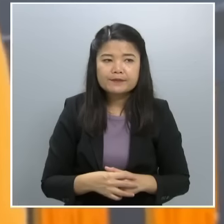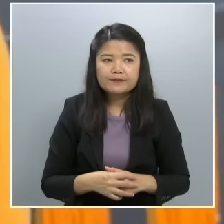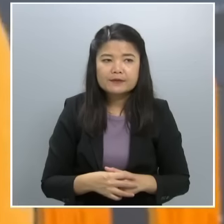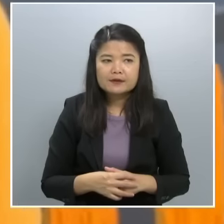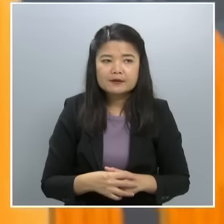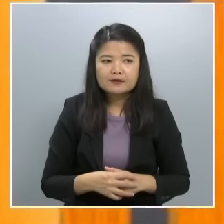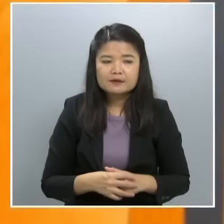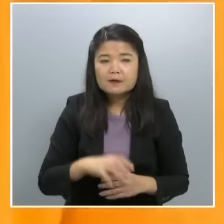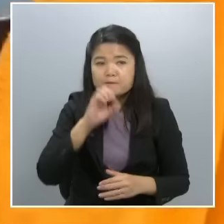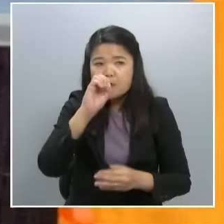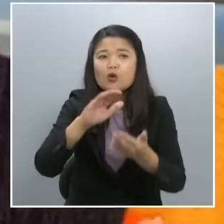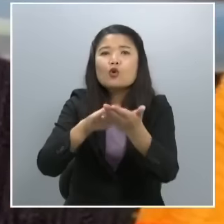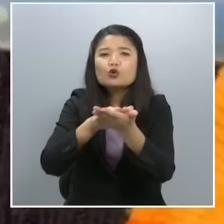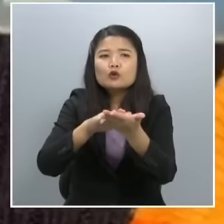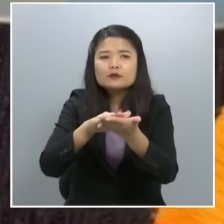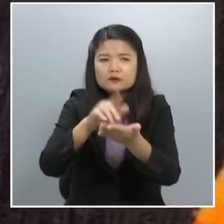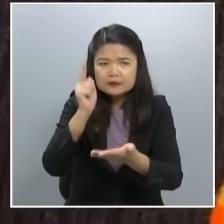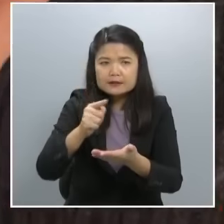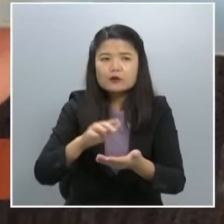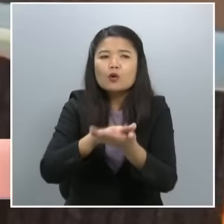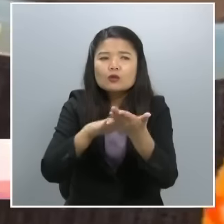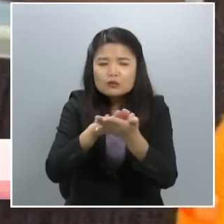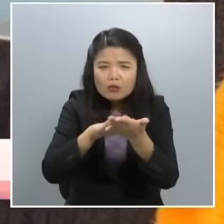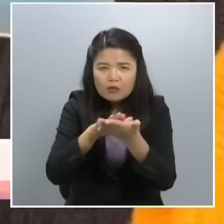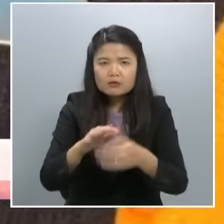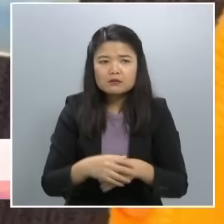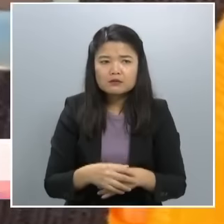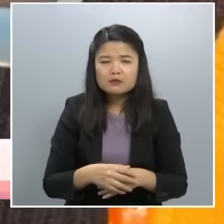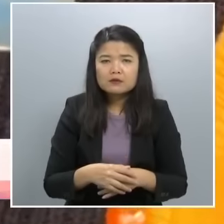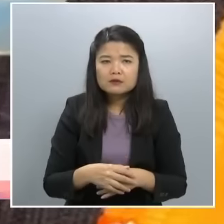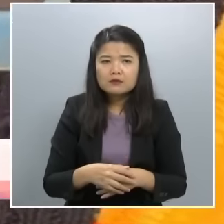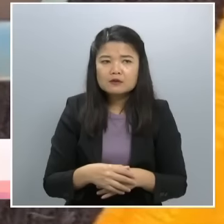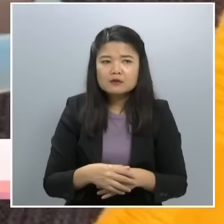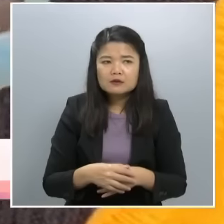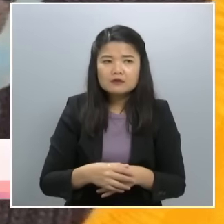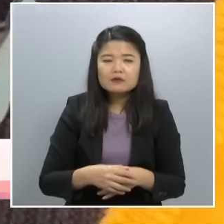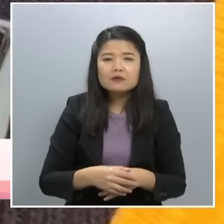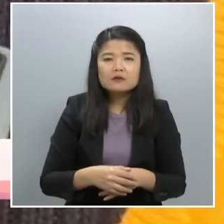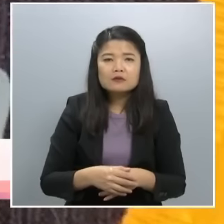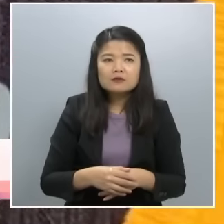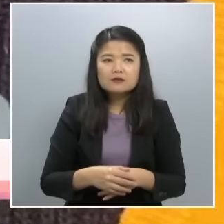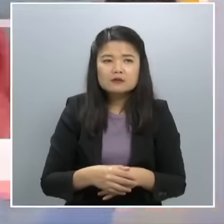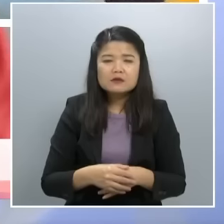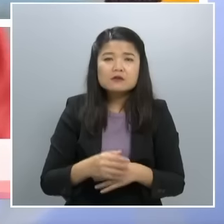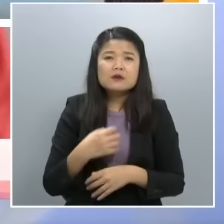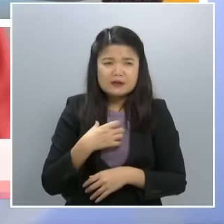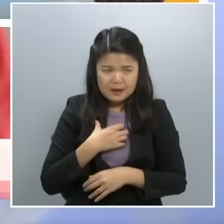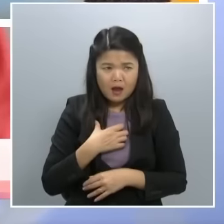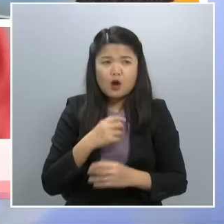ข่าวขอโทษจริงๆขอโทษทั้งนักเอ็นทั้งหน้าด้วยแล้วก็ทั้งน้องๆทุกคนที่บ้านเลยพี่ชายอยากจะคุ